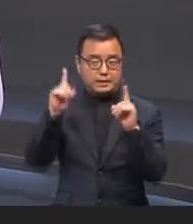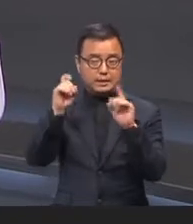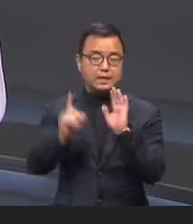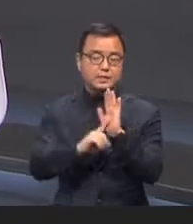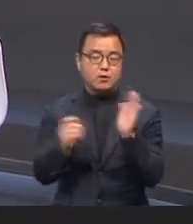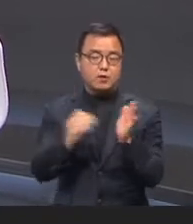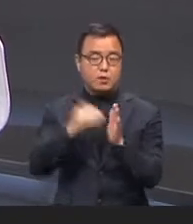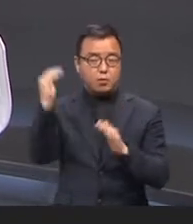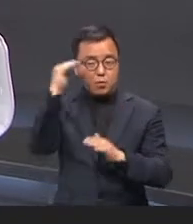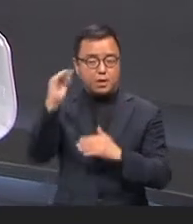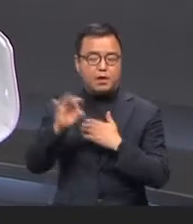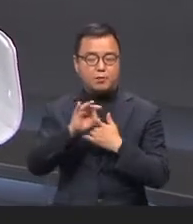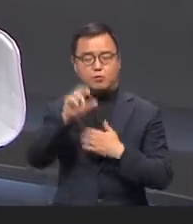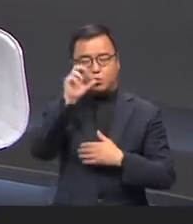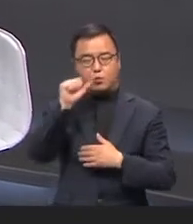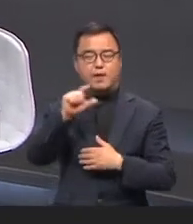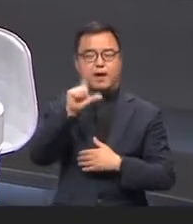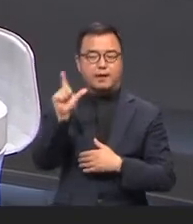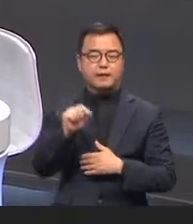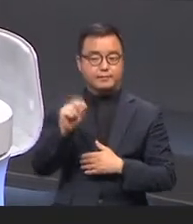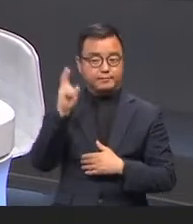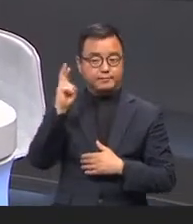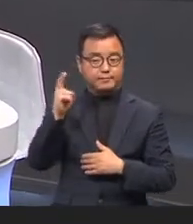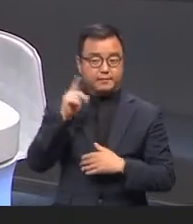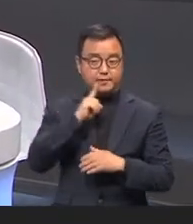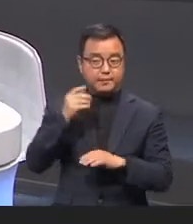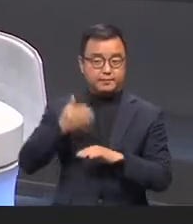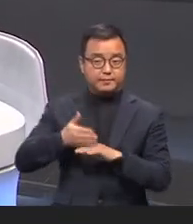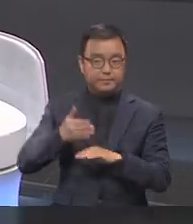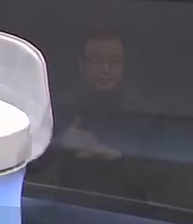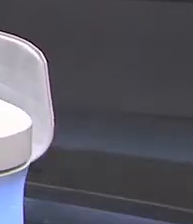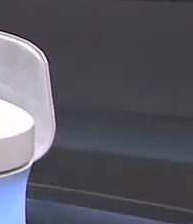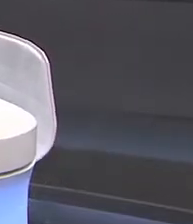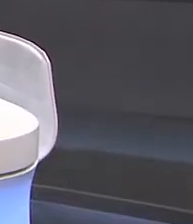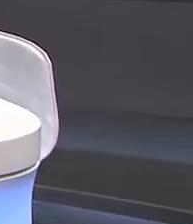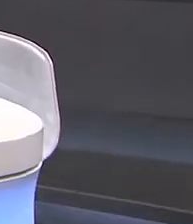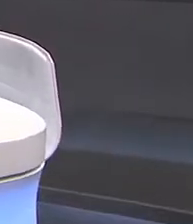함께 쭉 관람하면 아주 풍성한 한 달이 될 것 같네요. 네. 오늘도 말씀 고맙습니다. 감사합니다. 네.